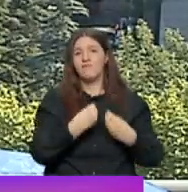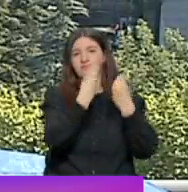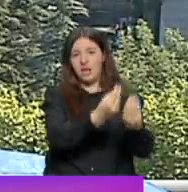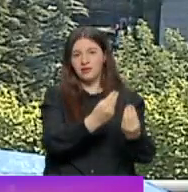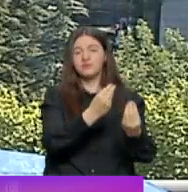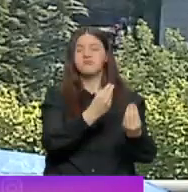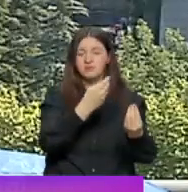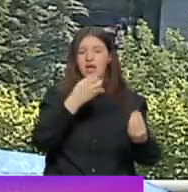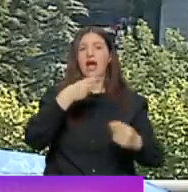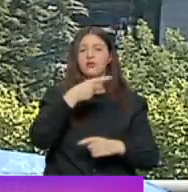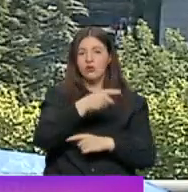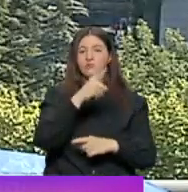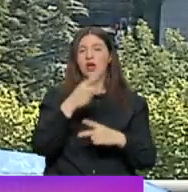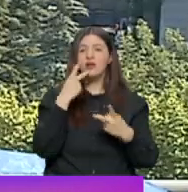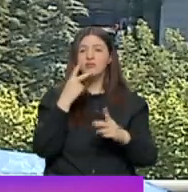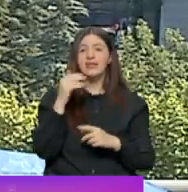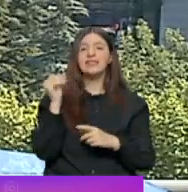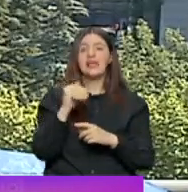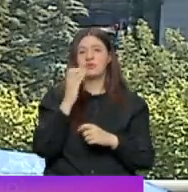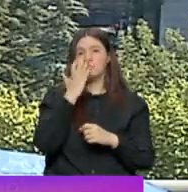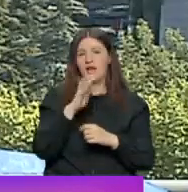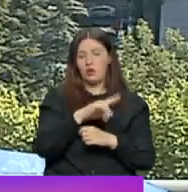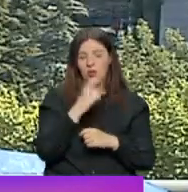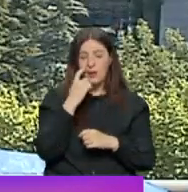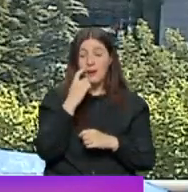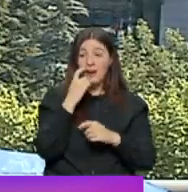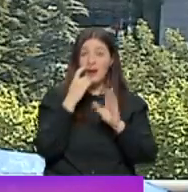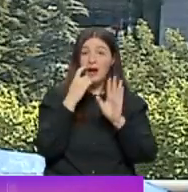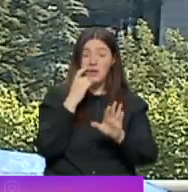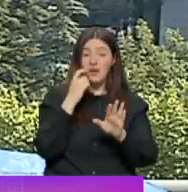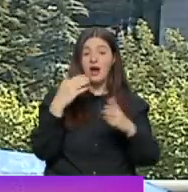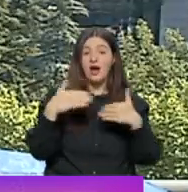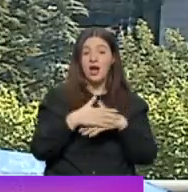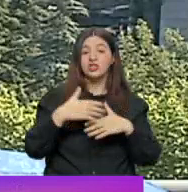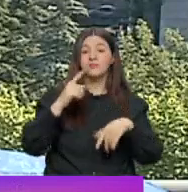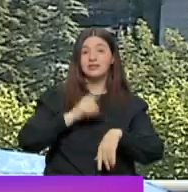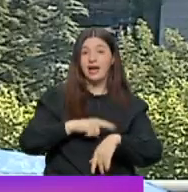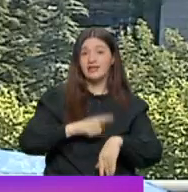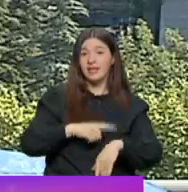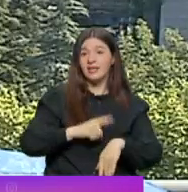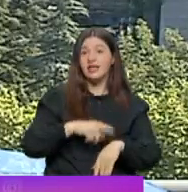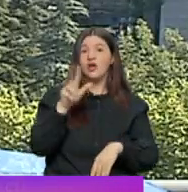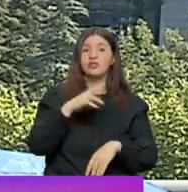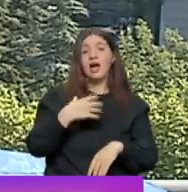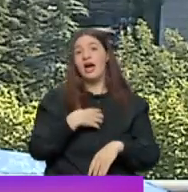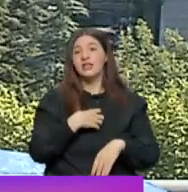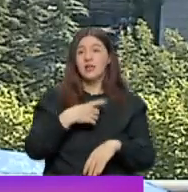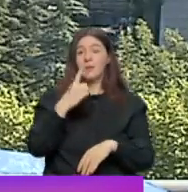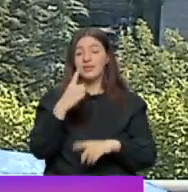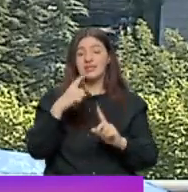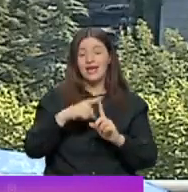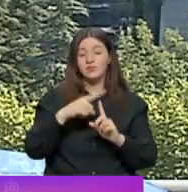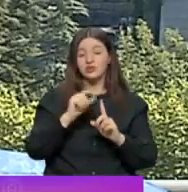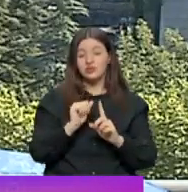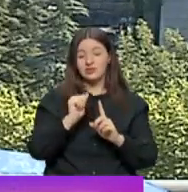bıraktılar. Erdoğan'dan bu açıklamanın gelmesi bekleniyor. Yalnız akşam saatlerinde, yani 30 Haziran'dan 1